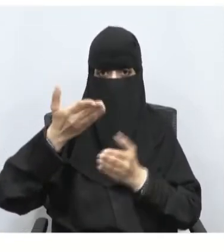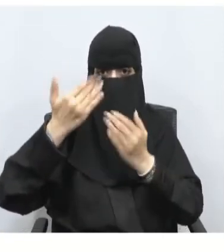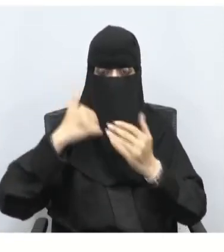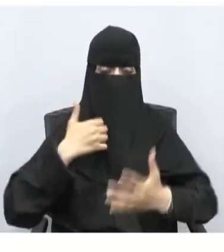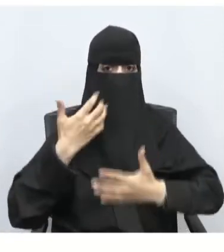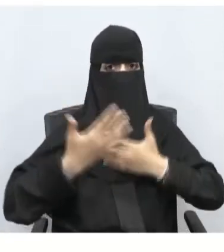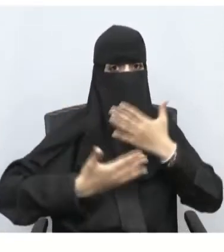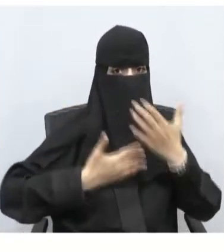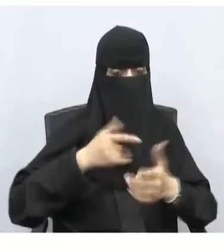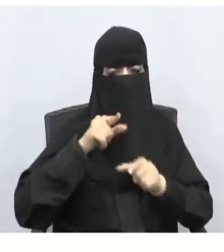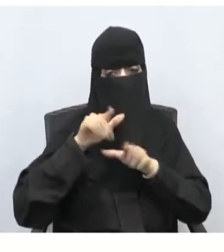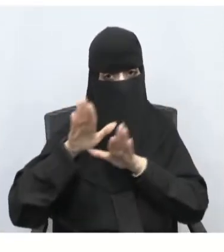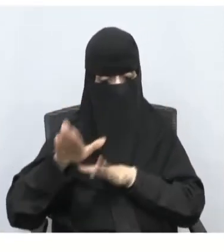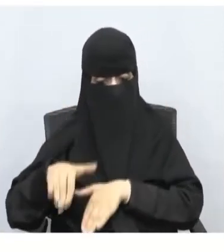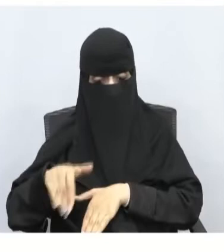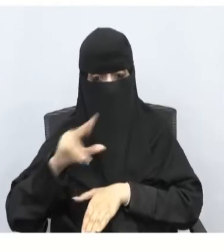الطاقة